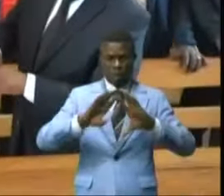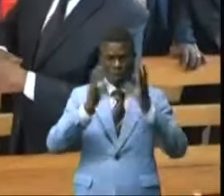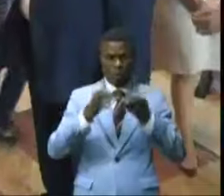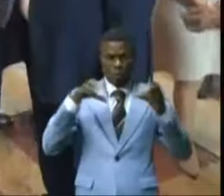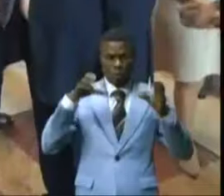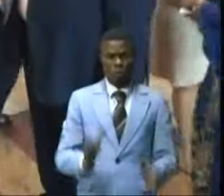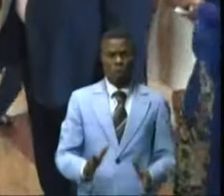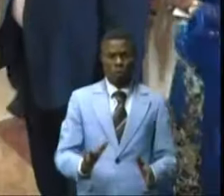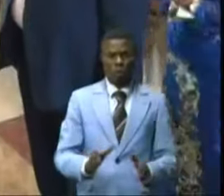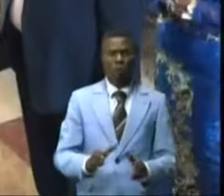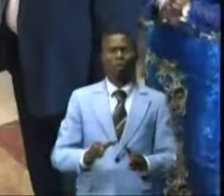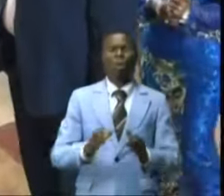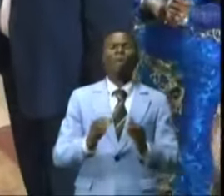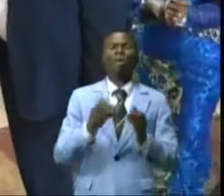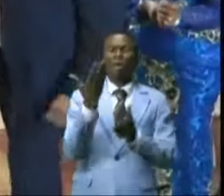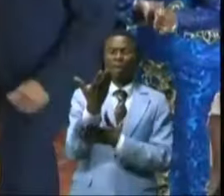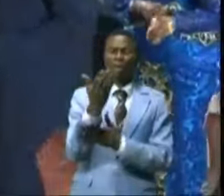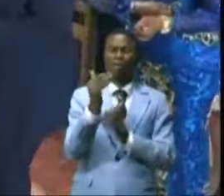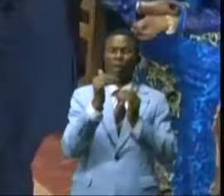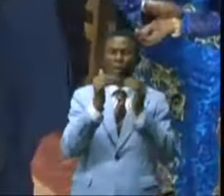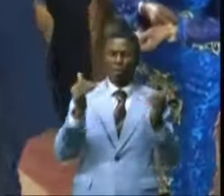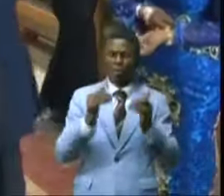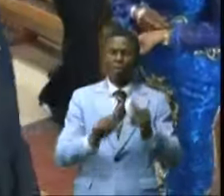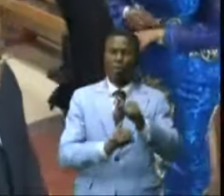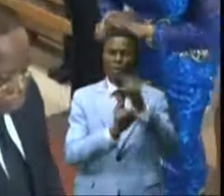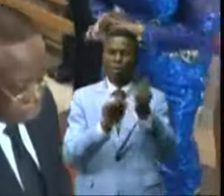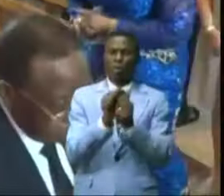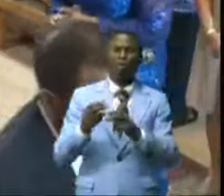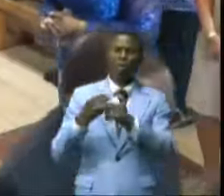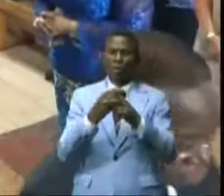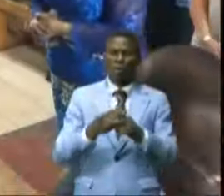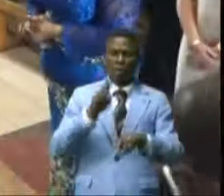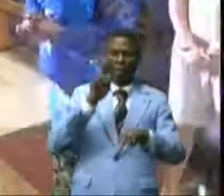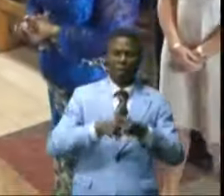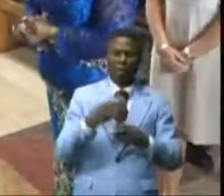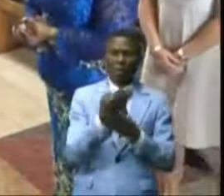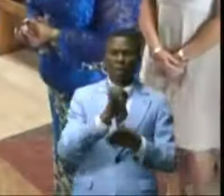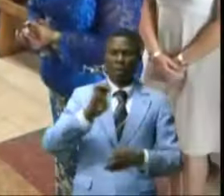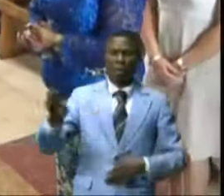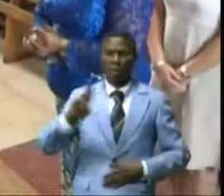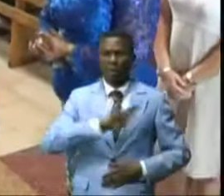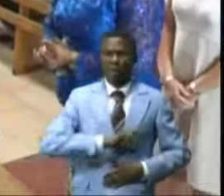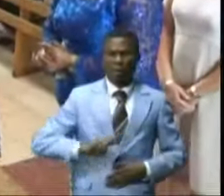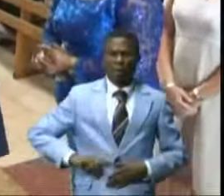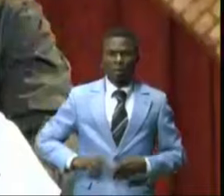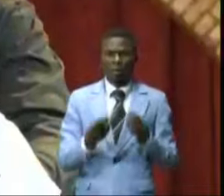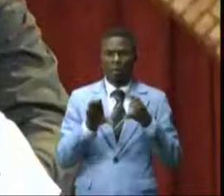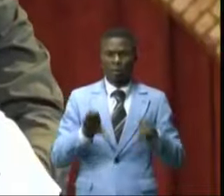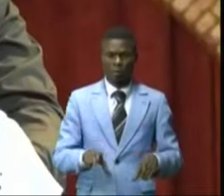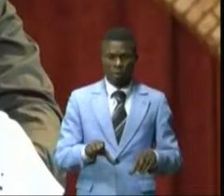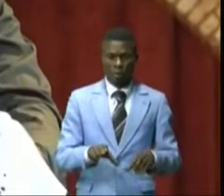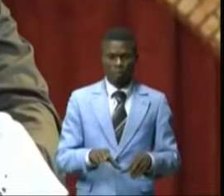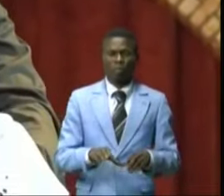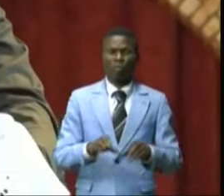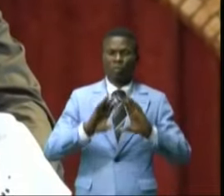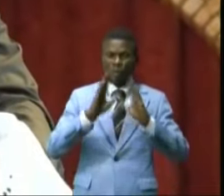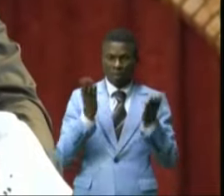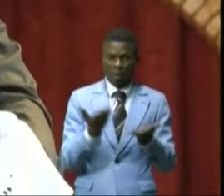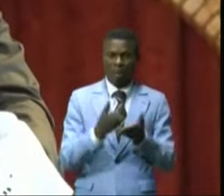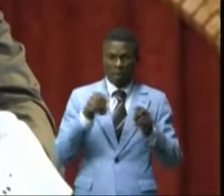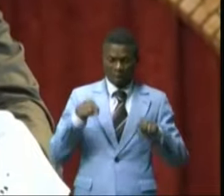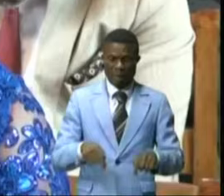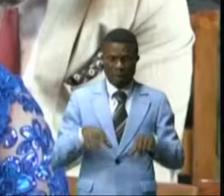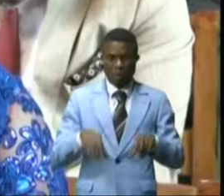Congolais est pris d'épée, a conjuré la situation sécuritaire qui sévit dans l'est de la RDC. À l'interne tout comme à